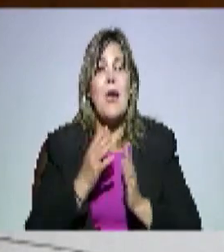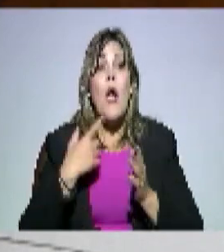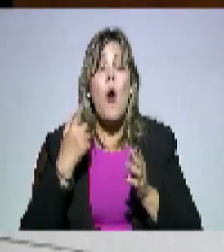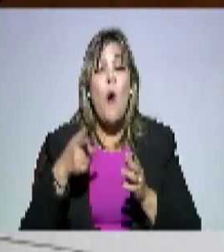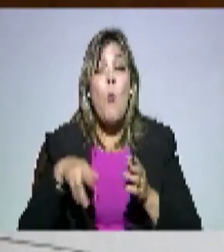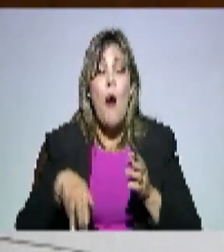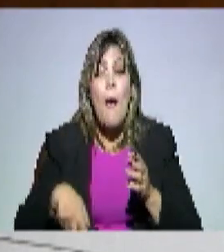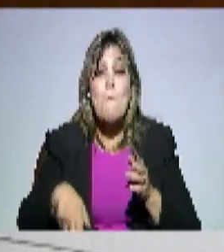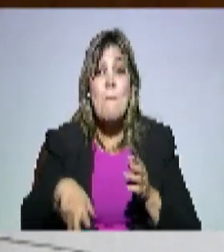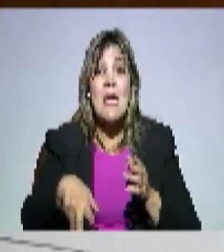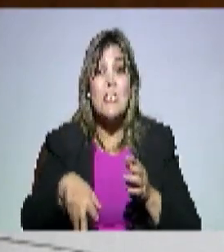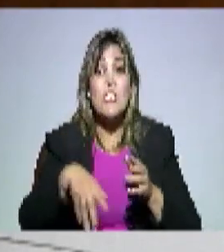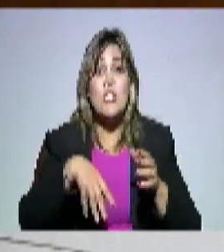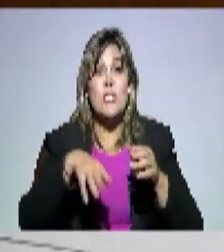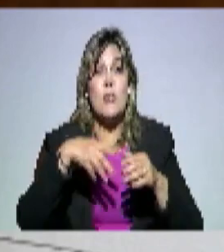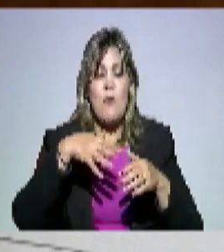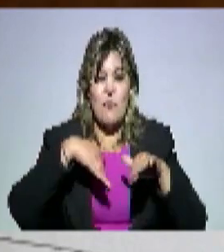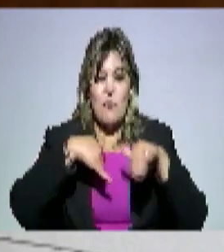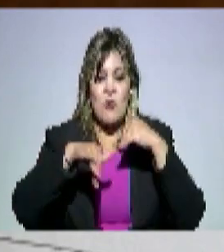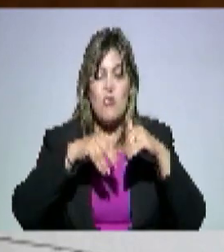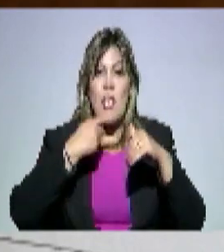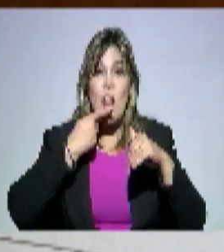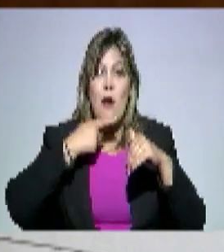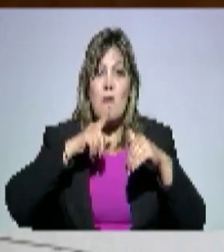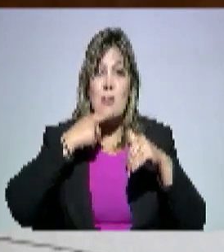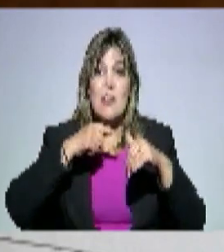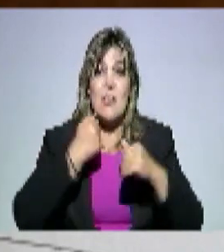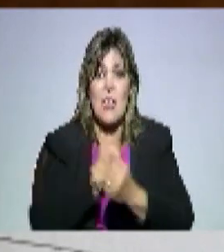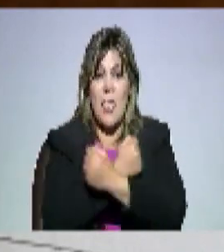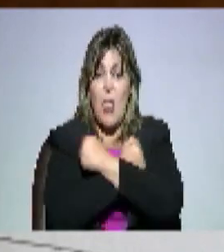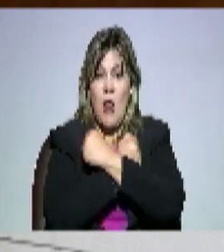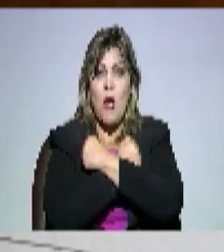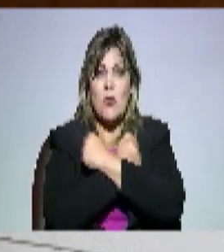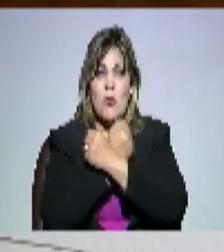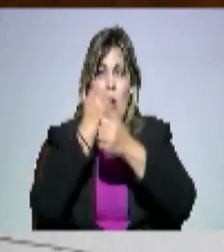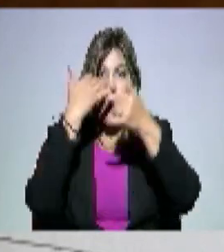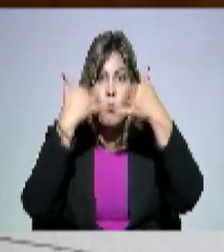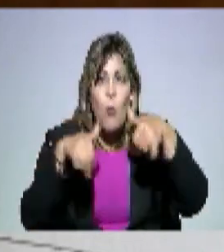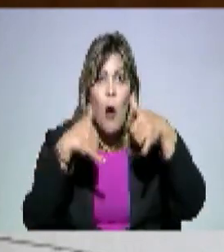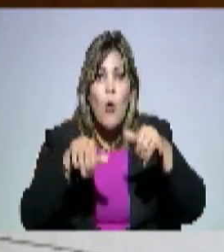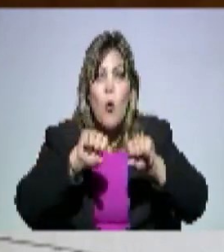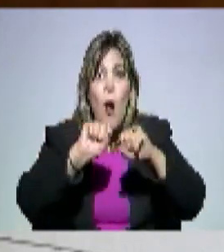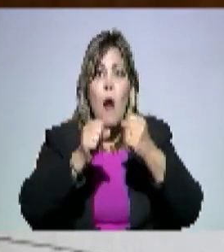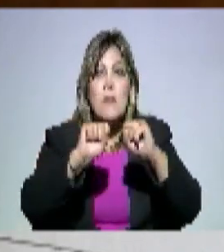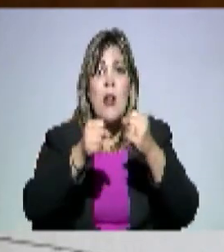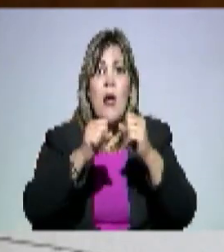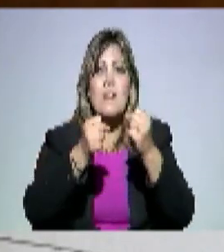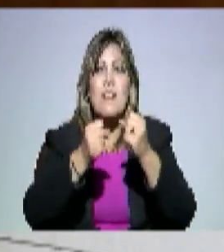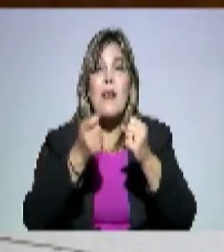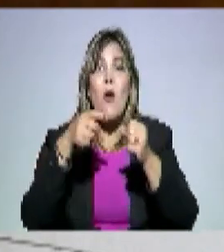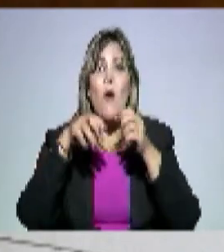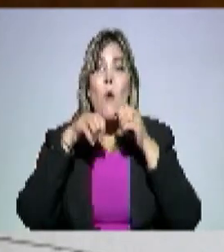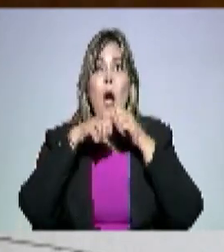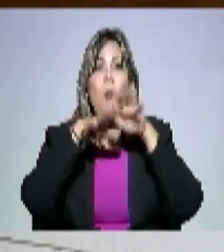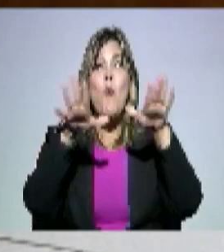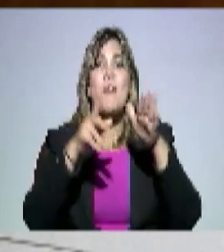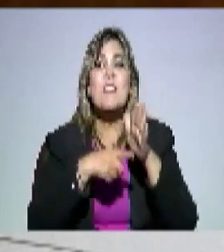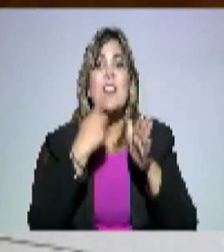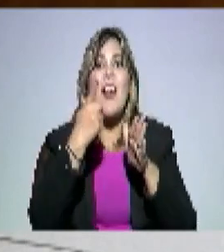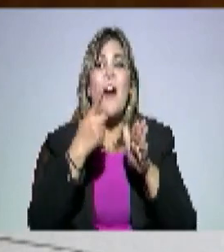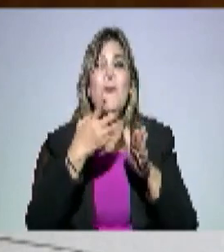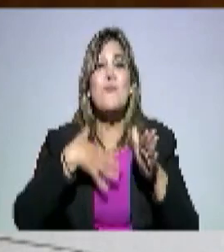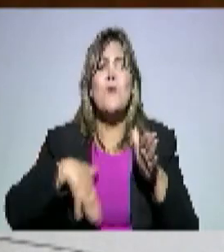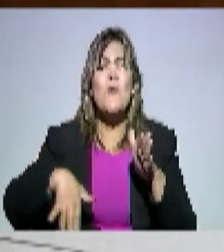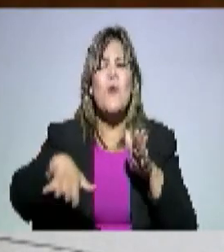اسكندريه الاصنام تقع وصار مبدد لاوثر وصاره كارزه الاول صار كل واحد مننا مديون